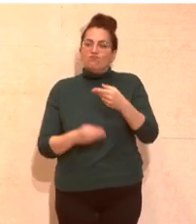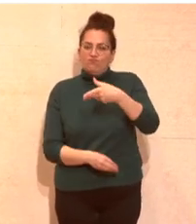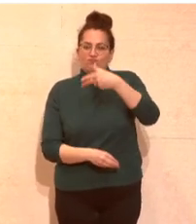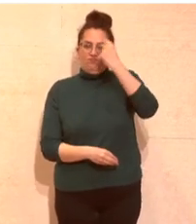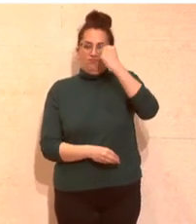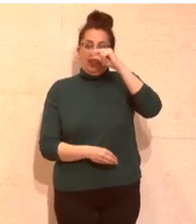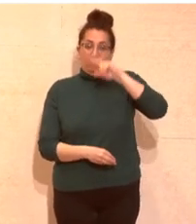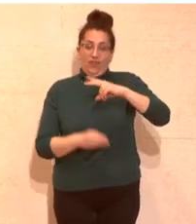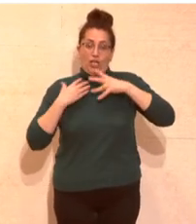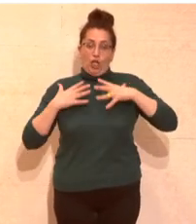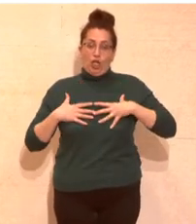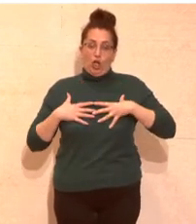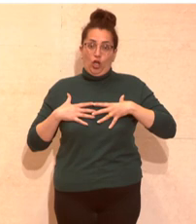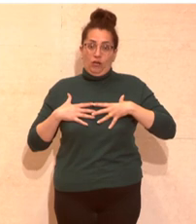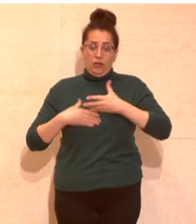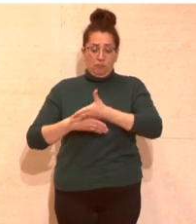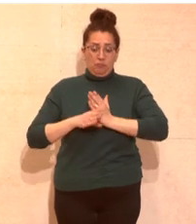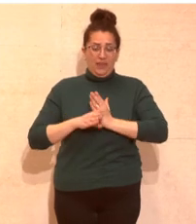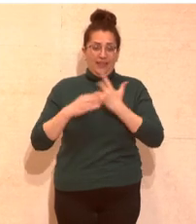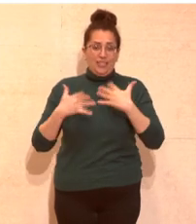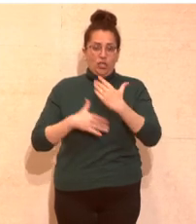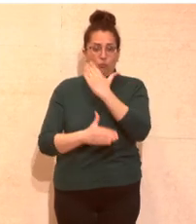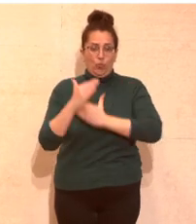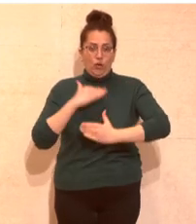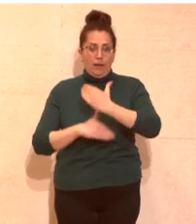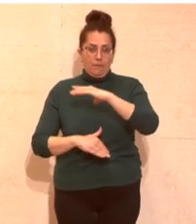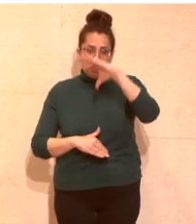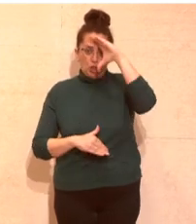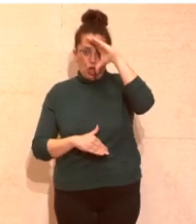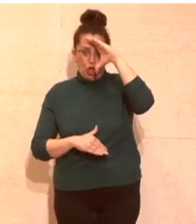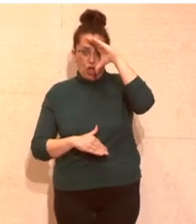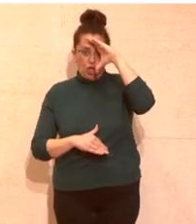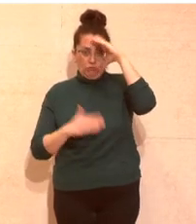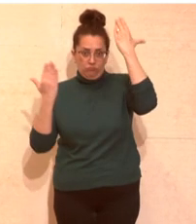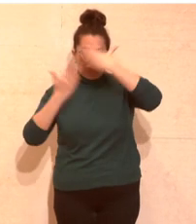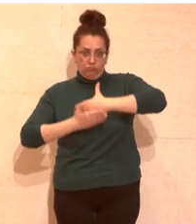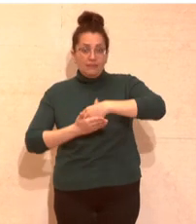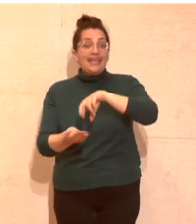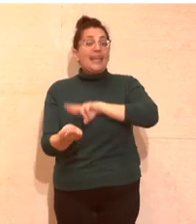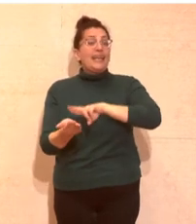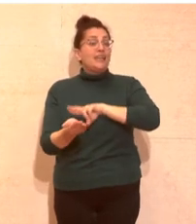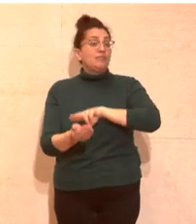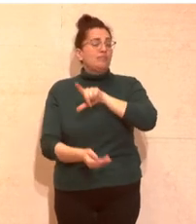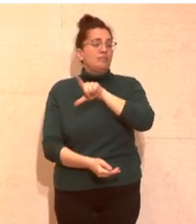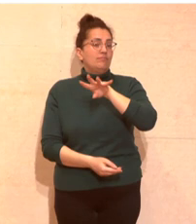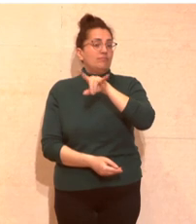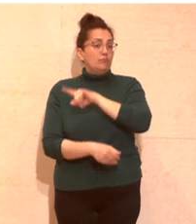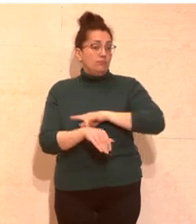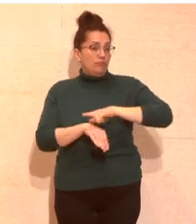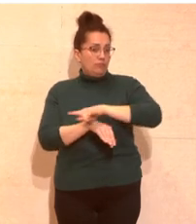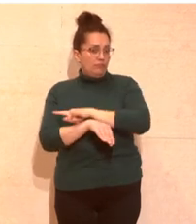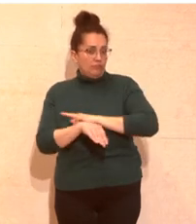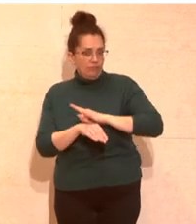programmé pour dormir la nuit selon un rythme de 24 heures. Il y a vraiment un rôle de